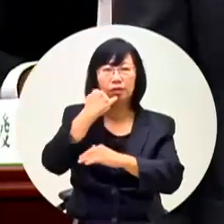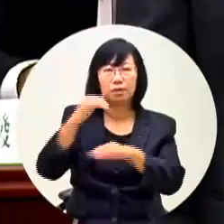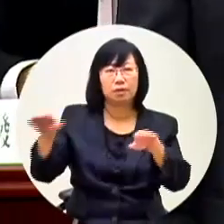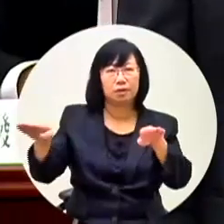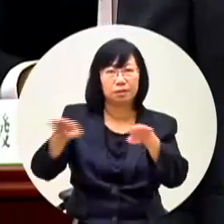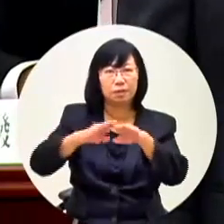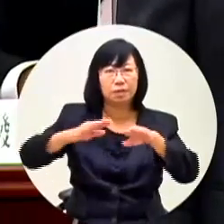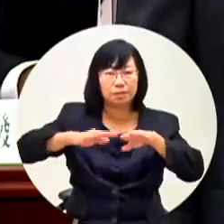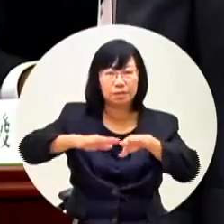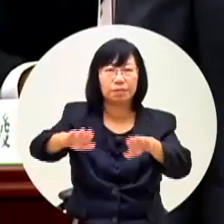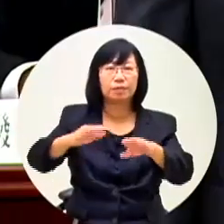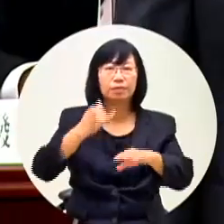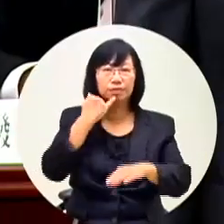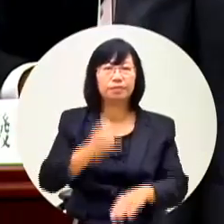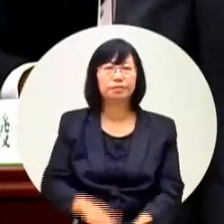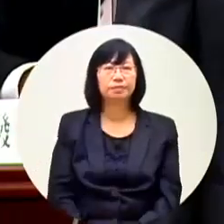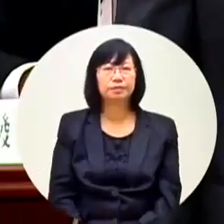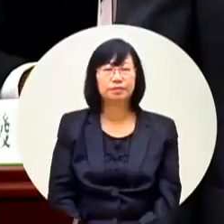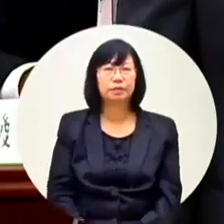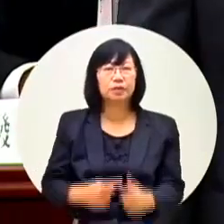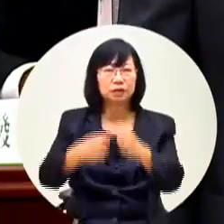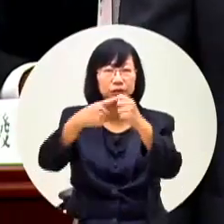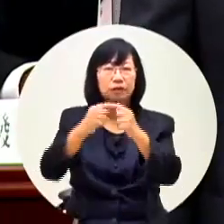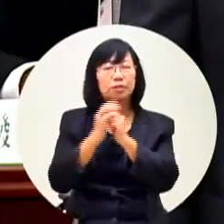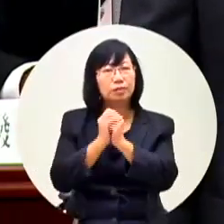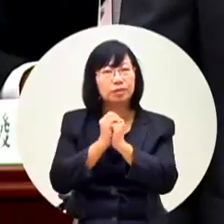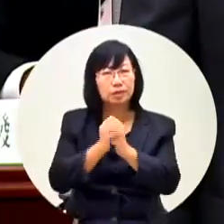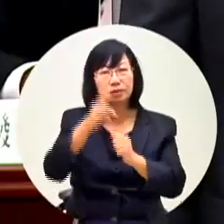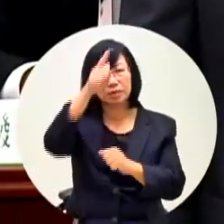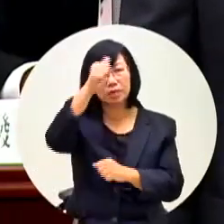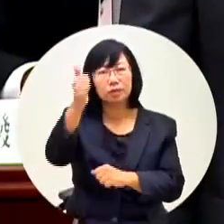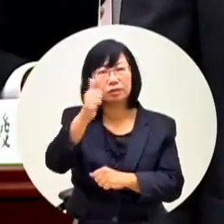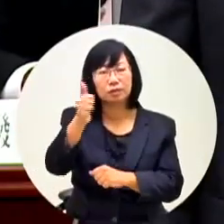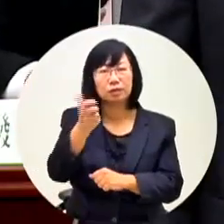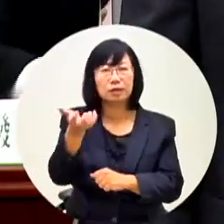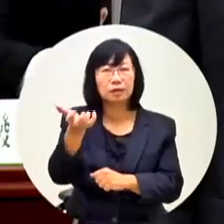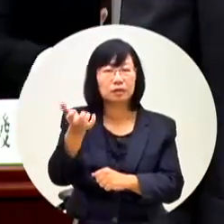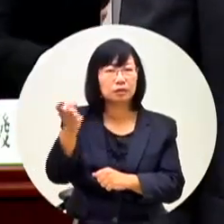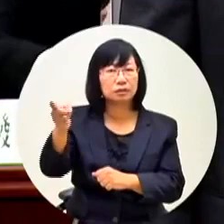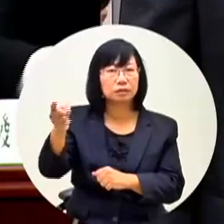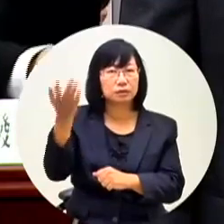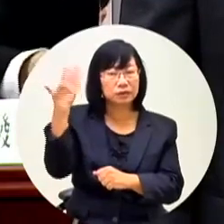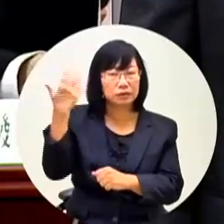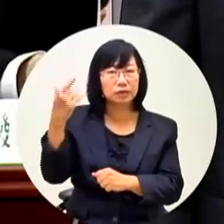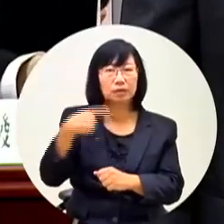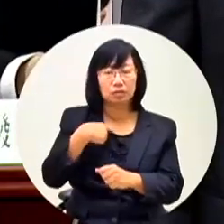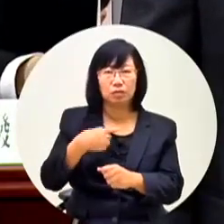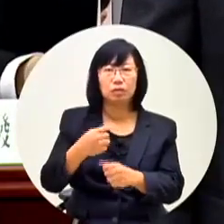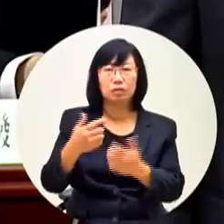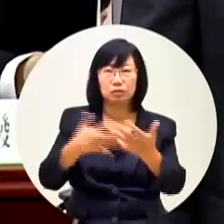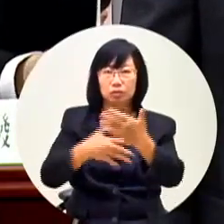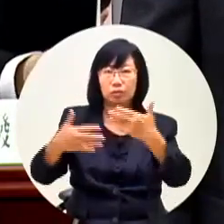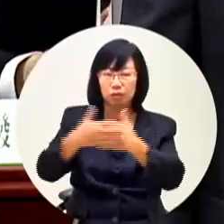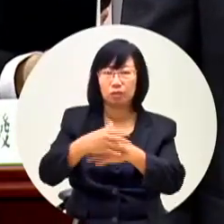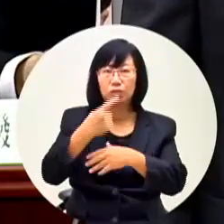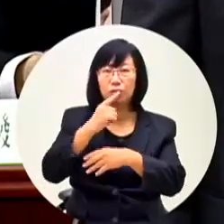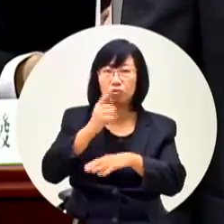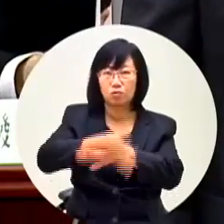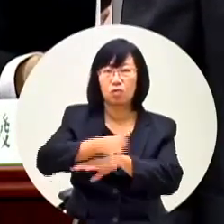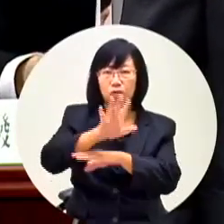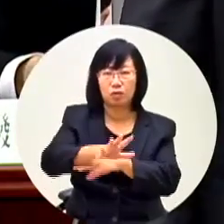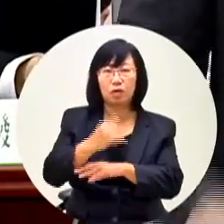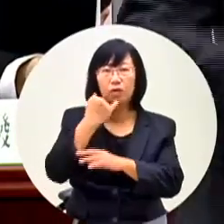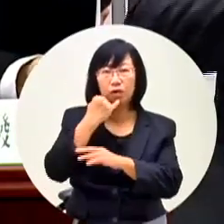铺平。第一个，我拜托黄议员，把当天通车的时候我讲的话调出录影